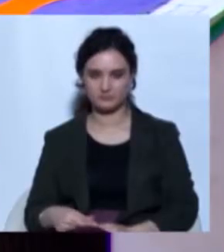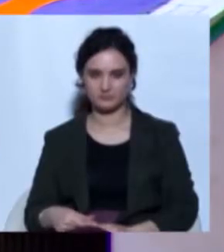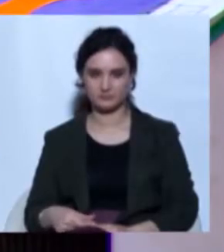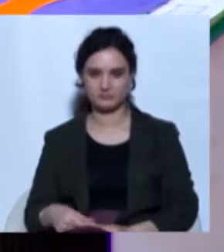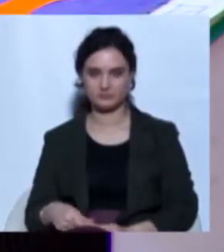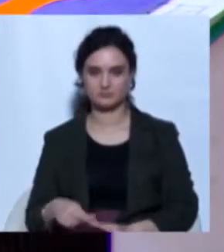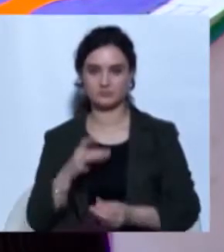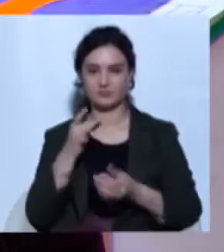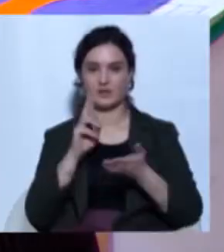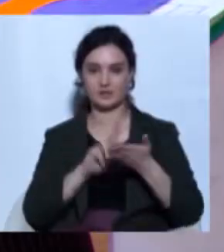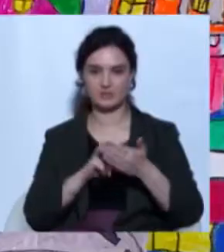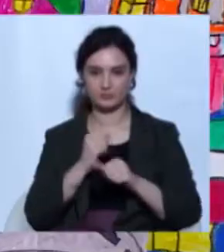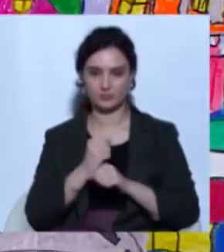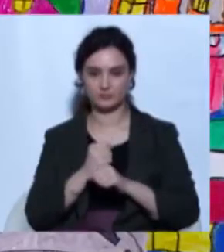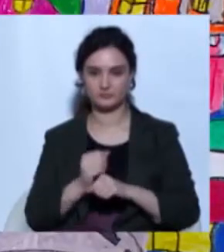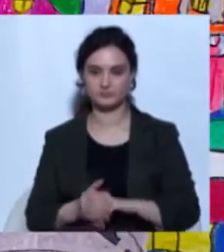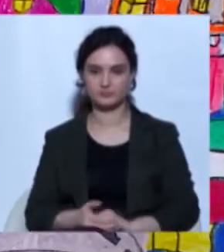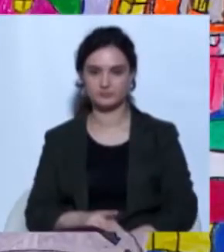დავაწებოთ